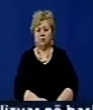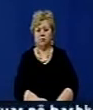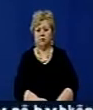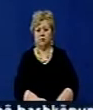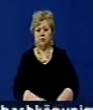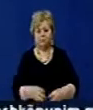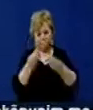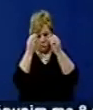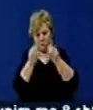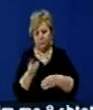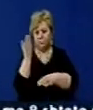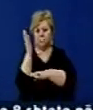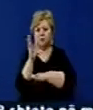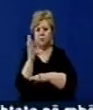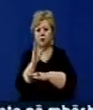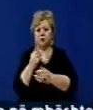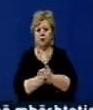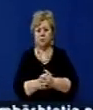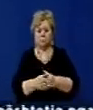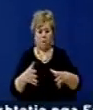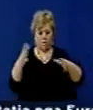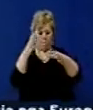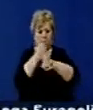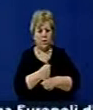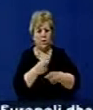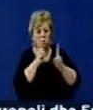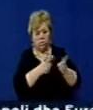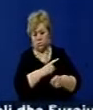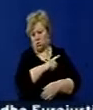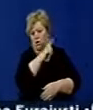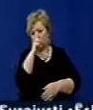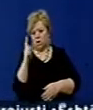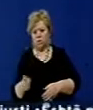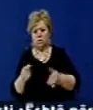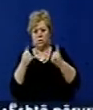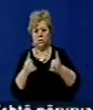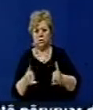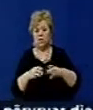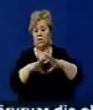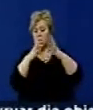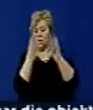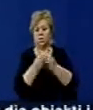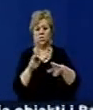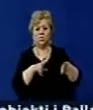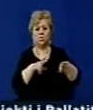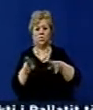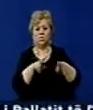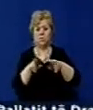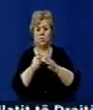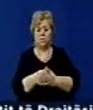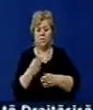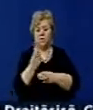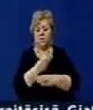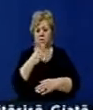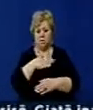Të nderuar deputet, prej përfundimit luftës deri me sot gjitha instancat gjyqësore të vendit tonë,